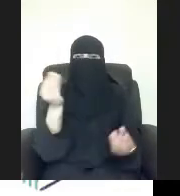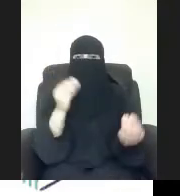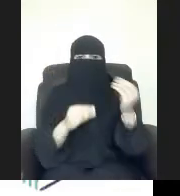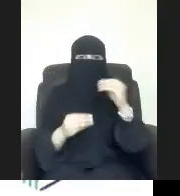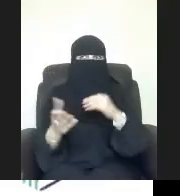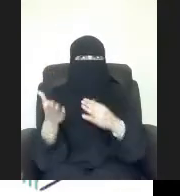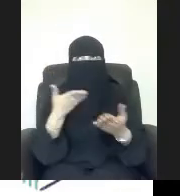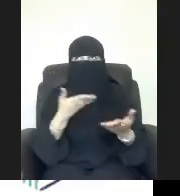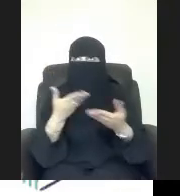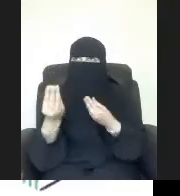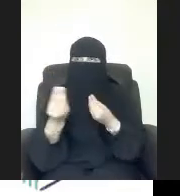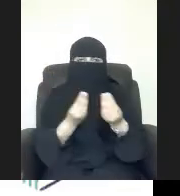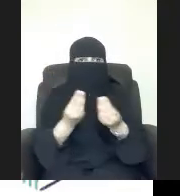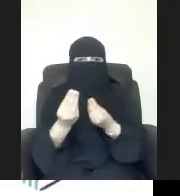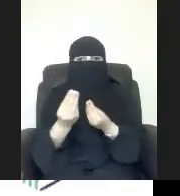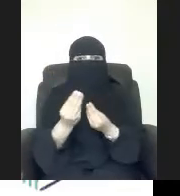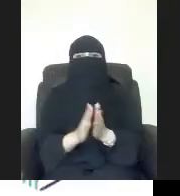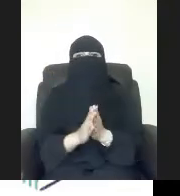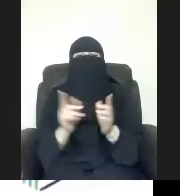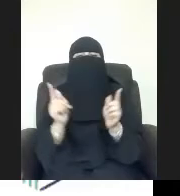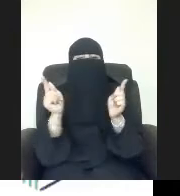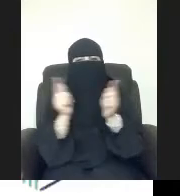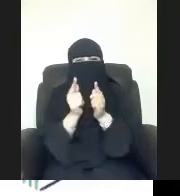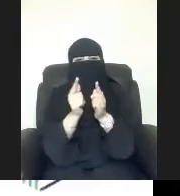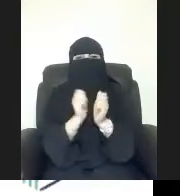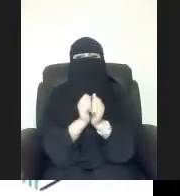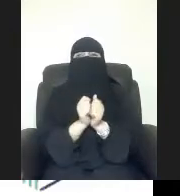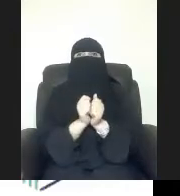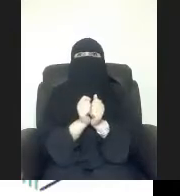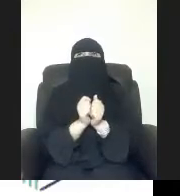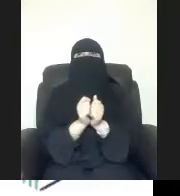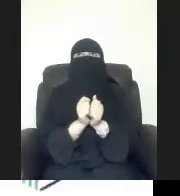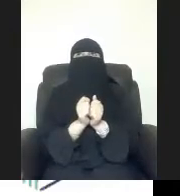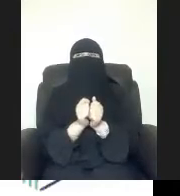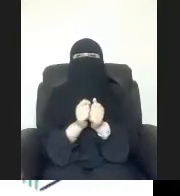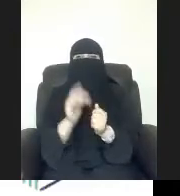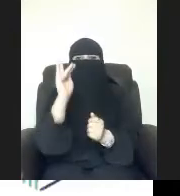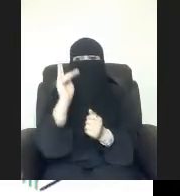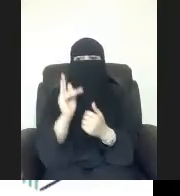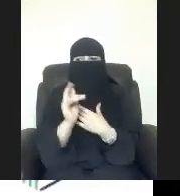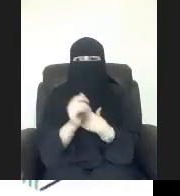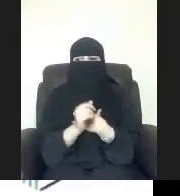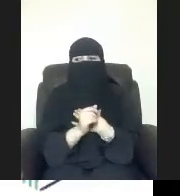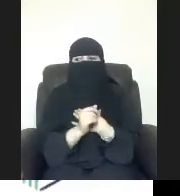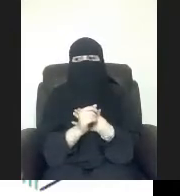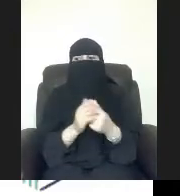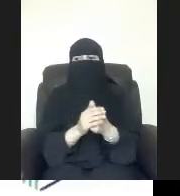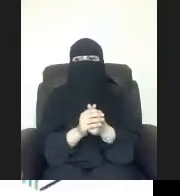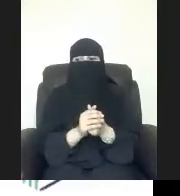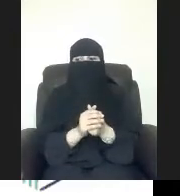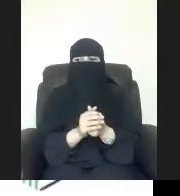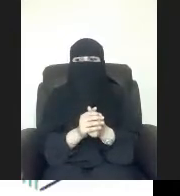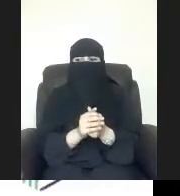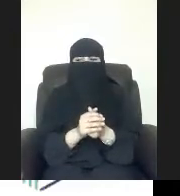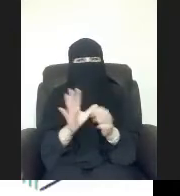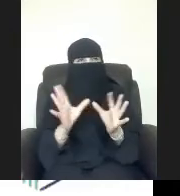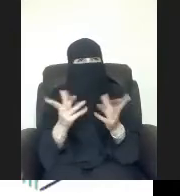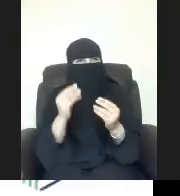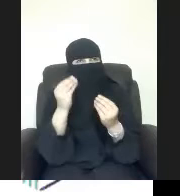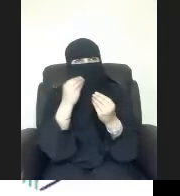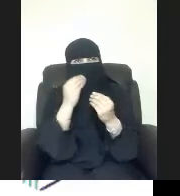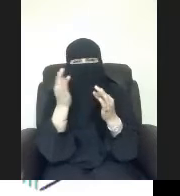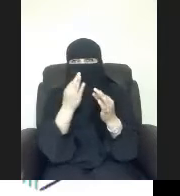حقيقة طلعنا بعض بملخص لما تطرق له المتحدثون في هذا اليوم. مما تطرق لنا متحدثين في هذا